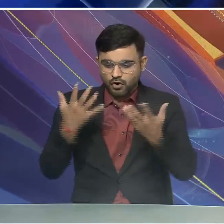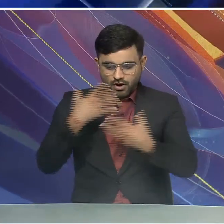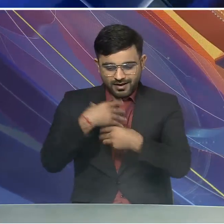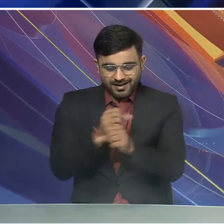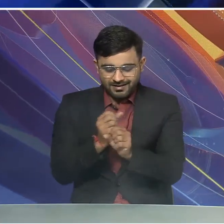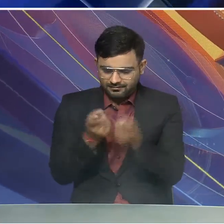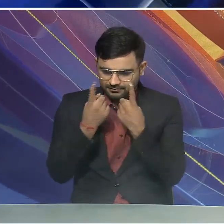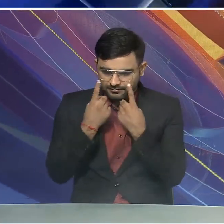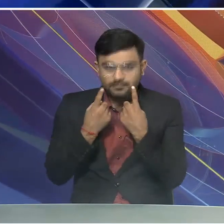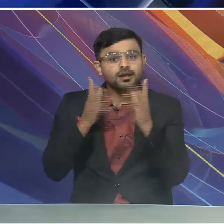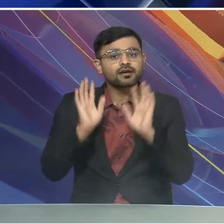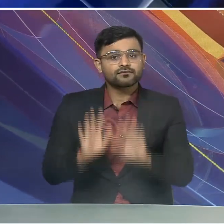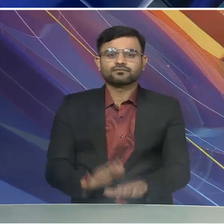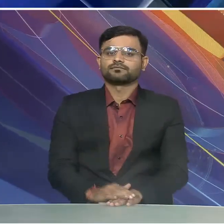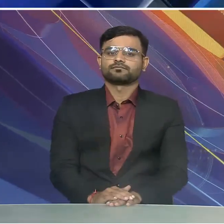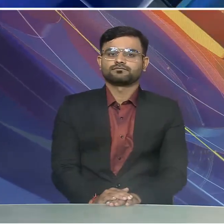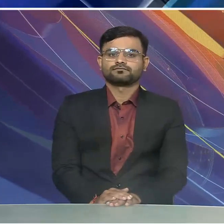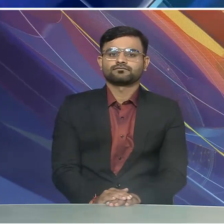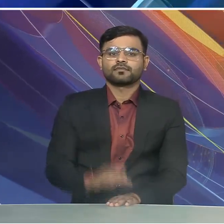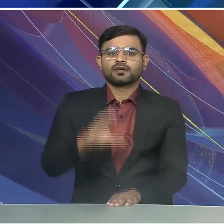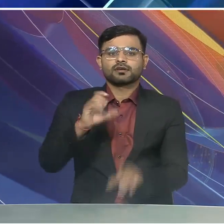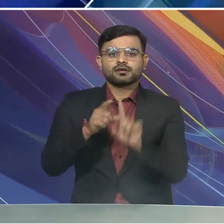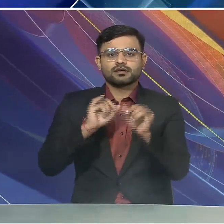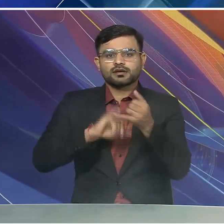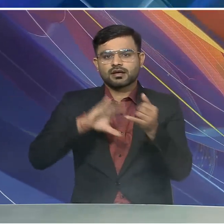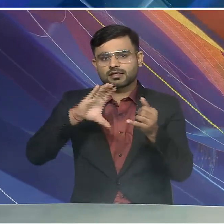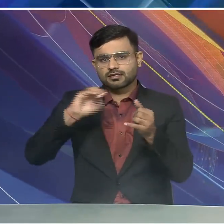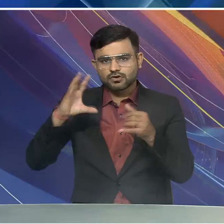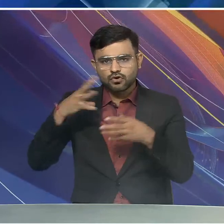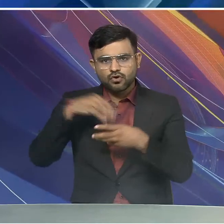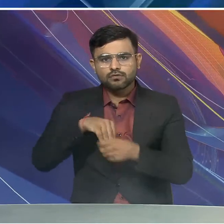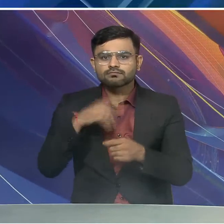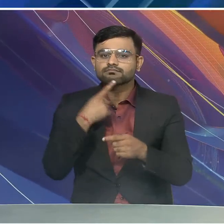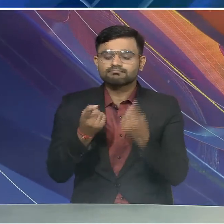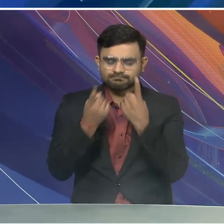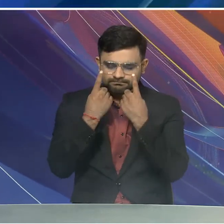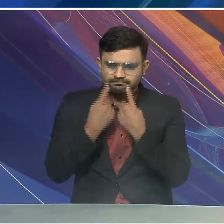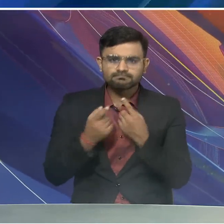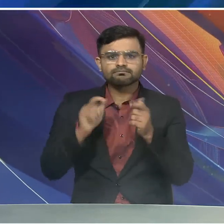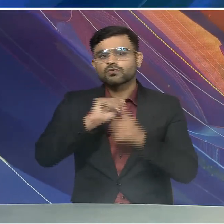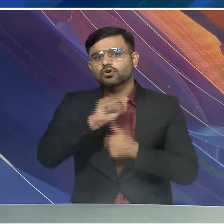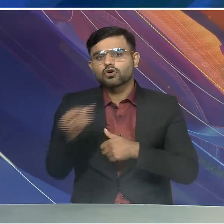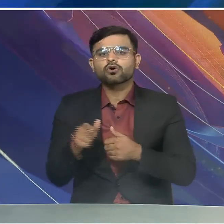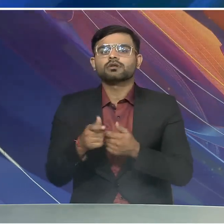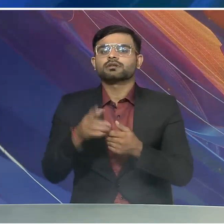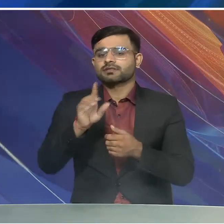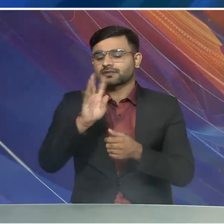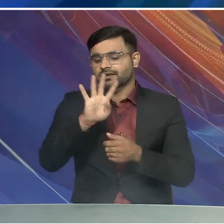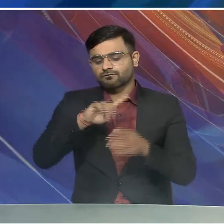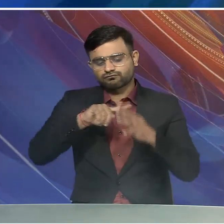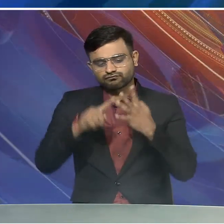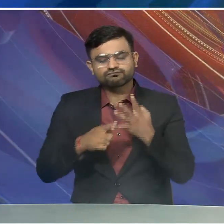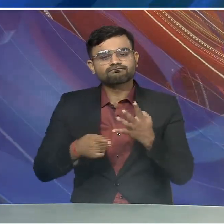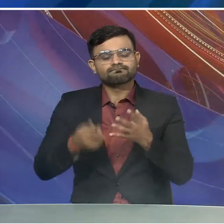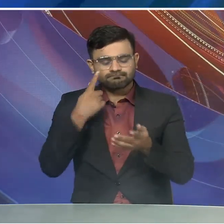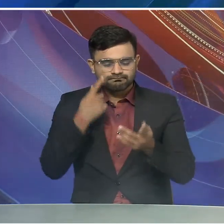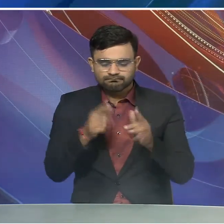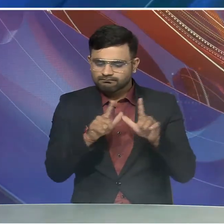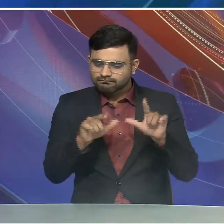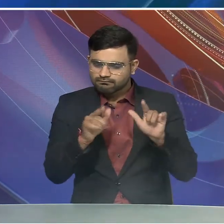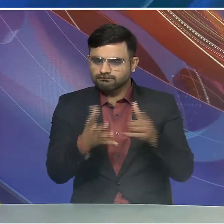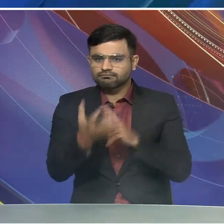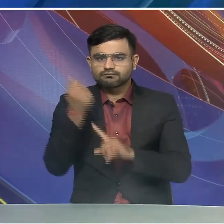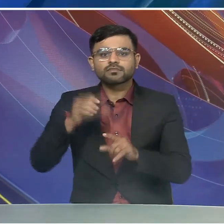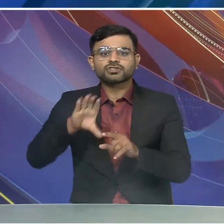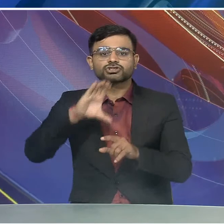गुणवत्ता की जांच करता है सीरियल सी यूनिट जांच के दायरे में शामिल सभी चार दबाव के नमूने ले लिए हैं और उन्हें